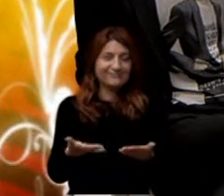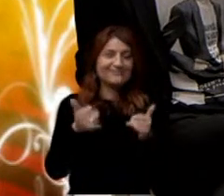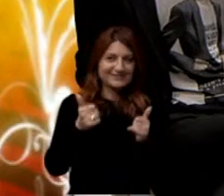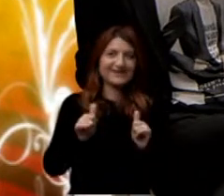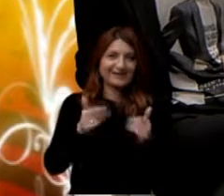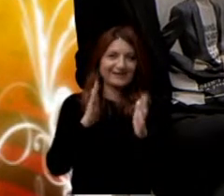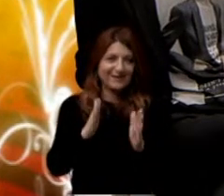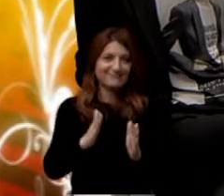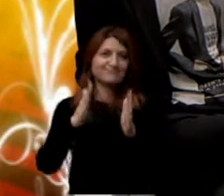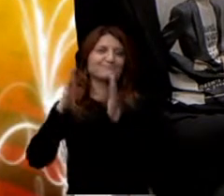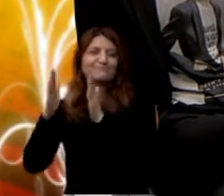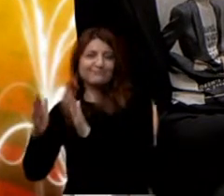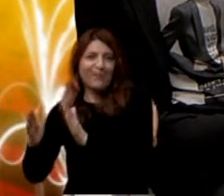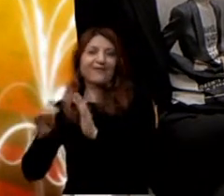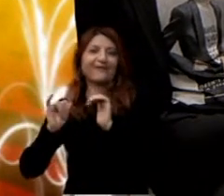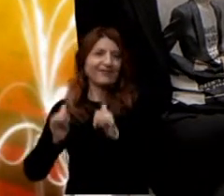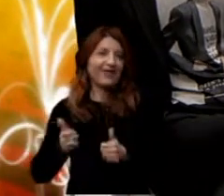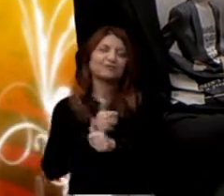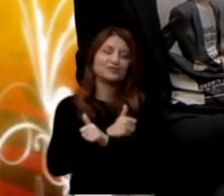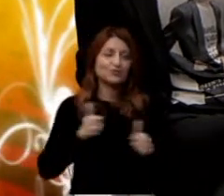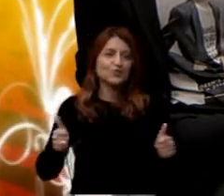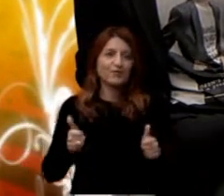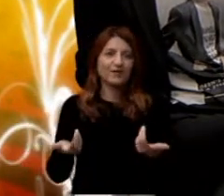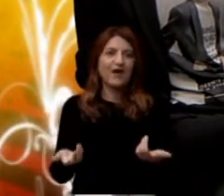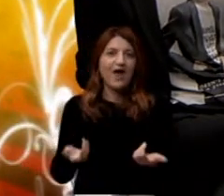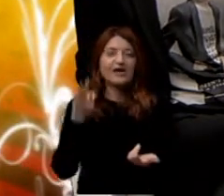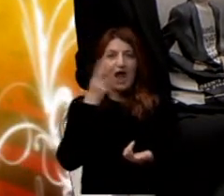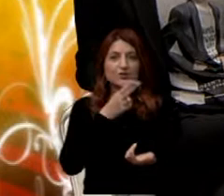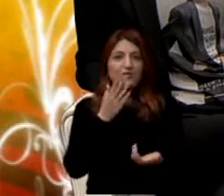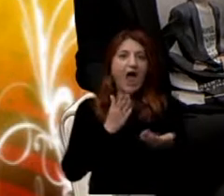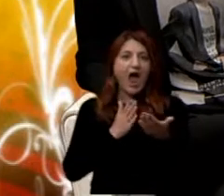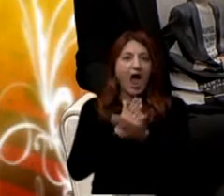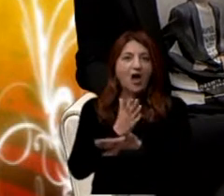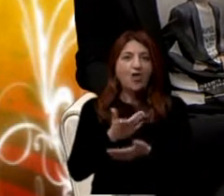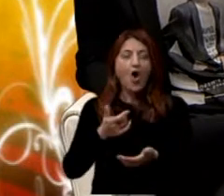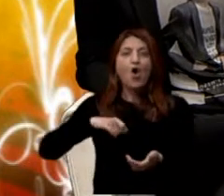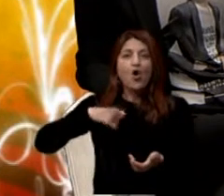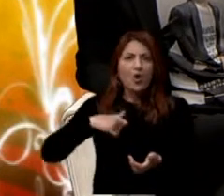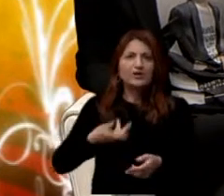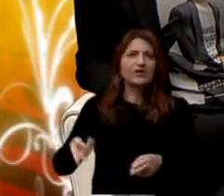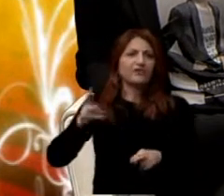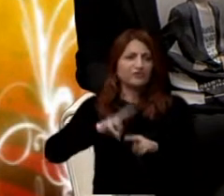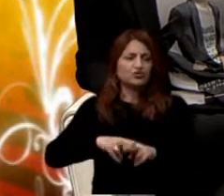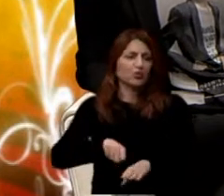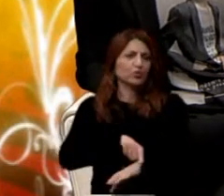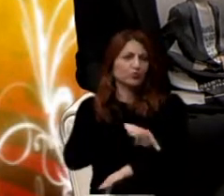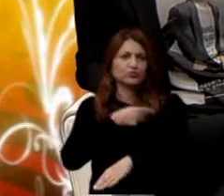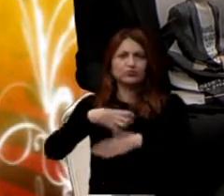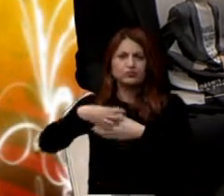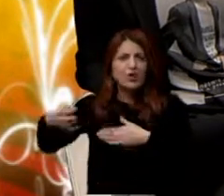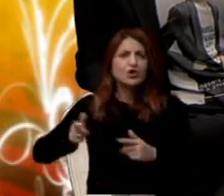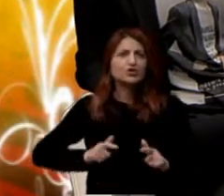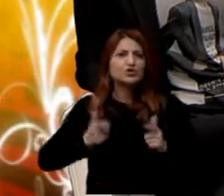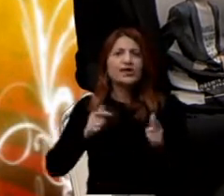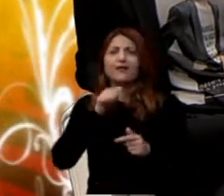su izvanredni, dakle, fantastično je. Pa razumljivo, ako je produljenje životnog vijeka, produljenje i